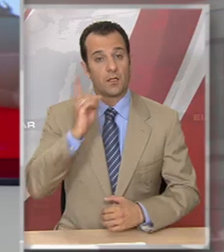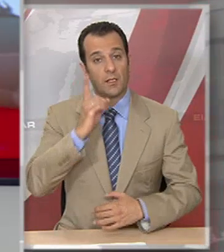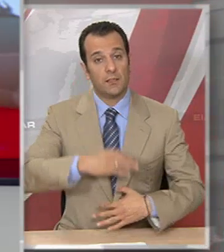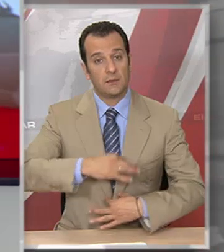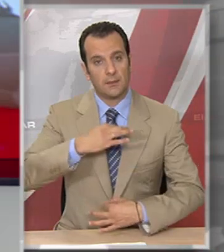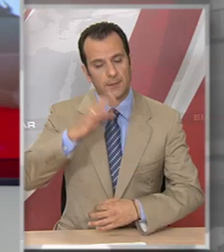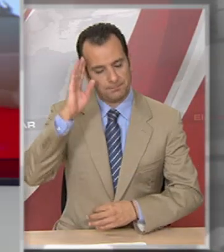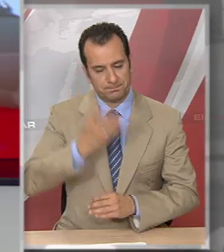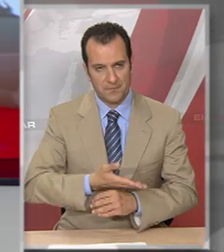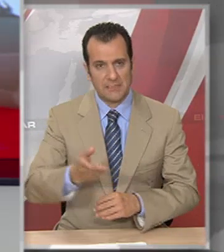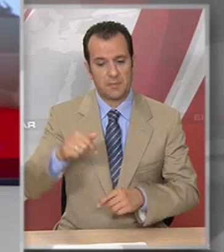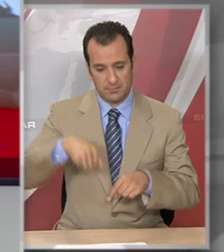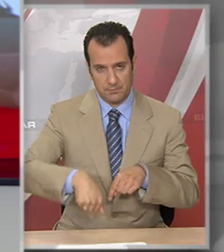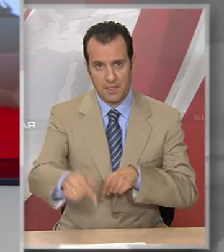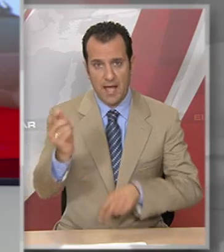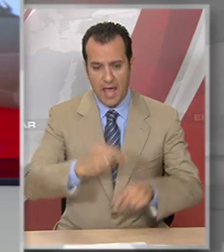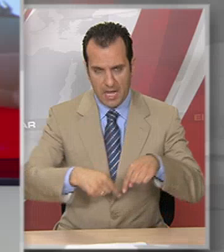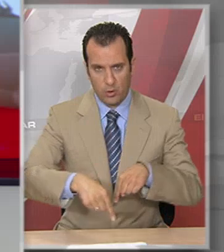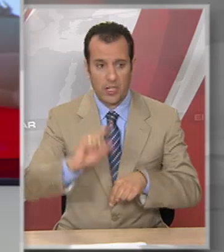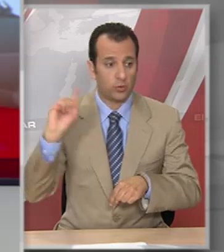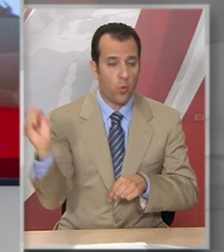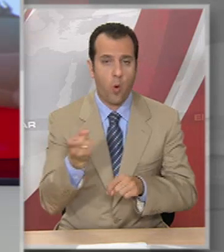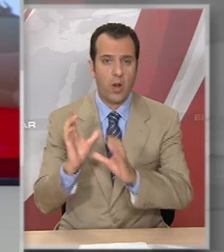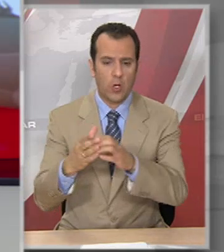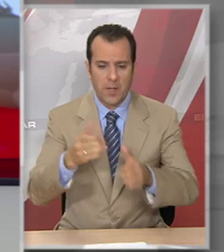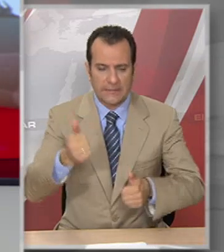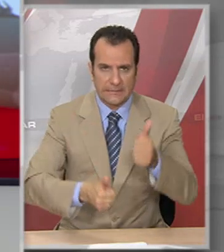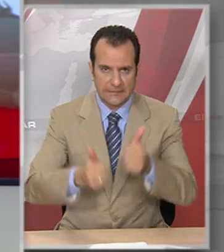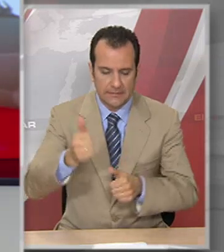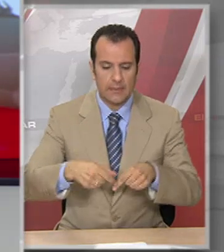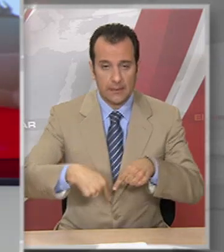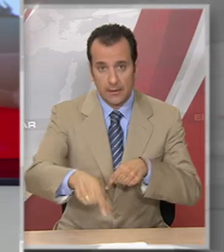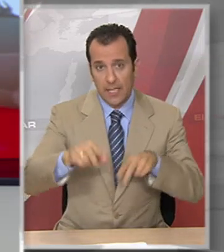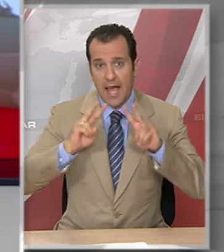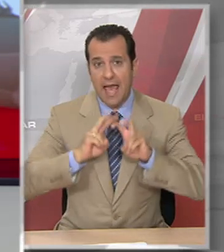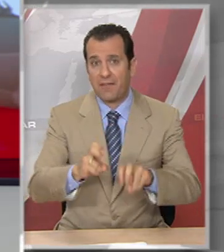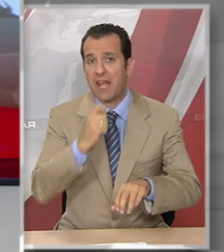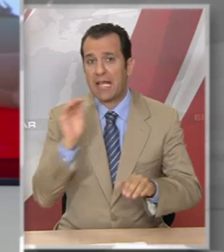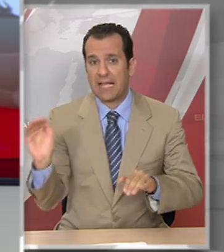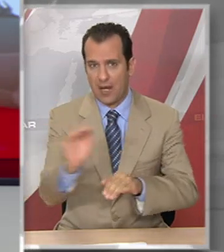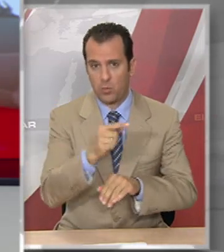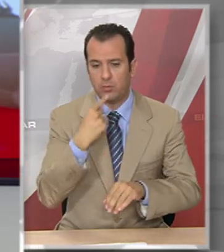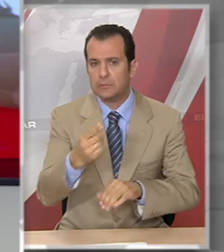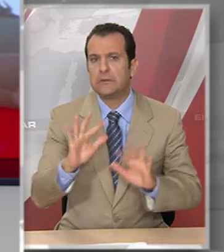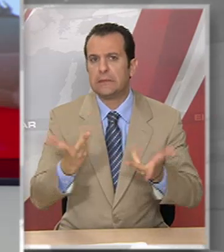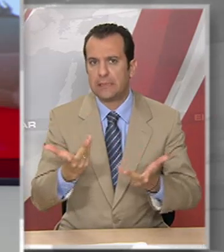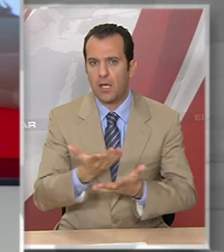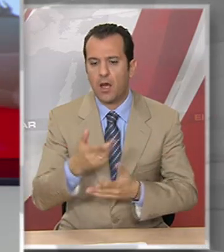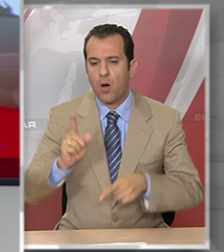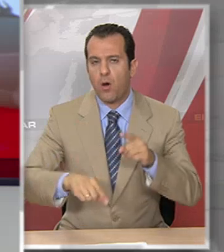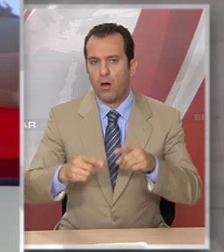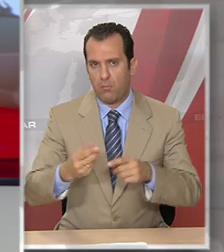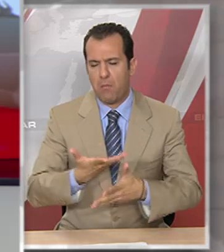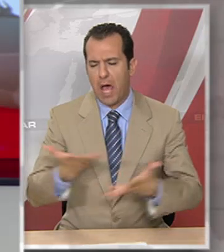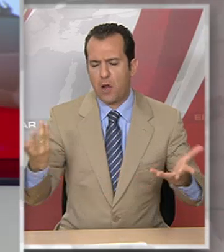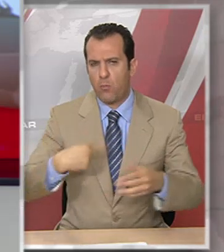Χαίρετε κυρίες και κύριοι. Κορυφώνεται ο προεκλογικός αγώνας των κομμάτων την ώρα που οι δημοσκοπήσεις δίνουν μεγάλο ποσοστό στους αναποφάσεις τους και οριακή διαφορά ανάμεσα